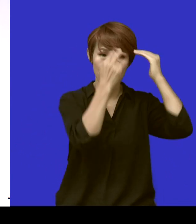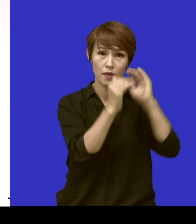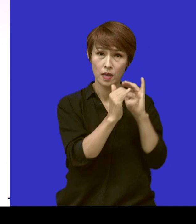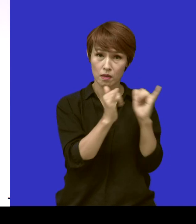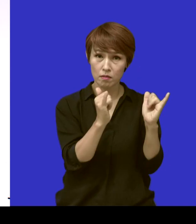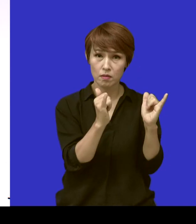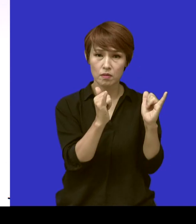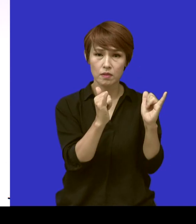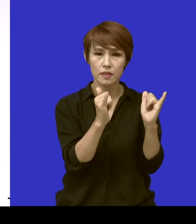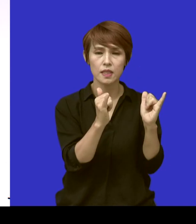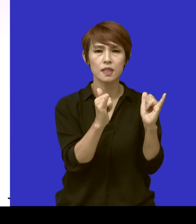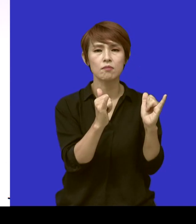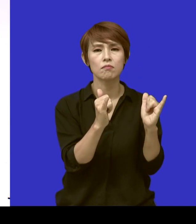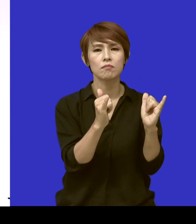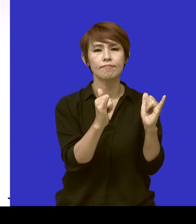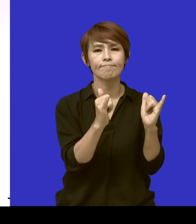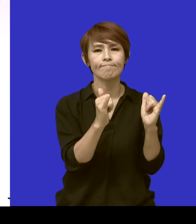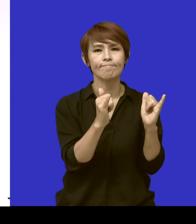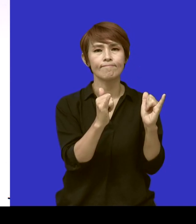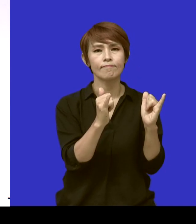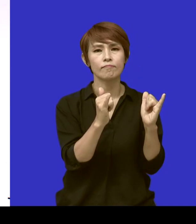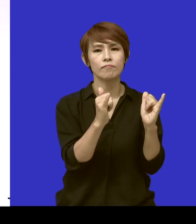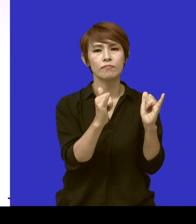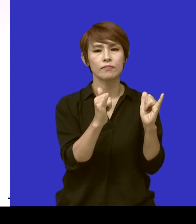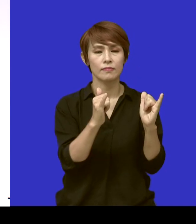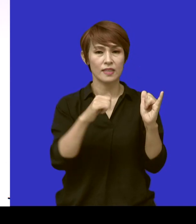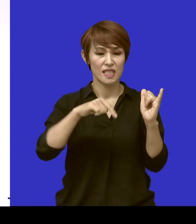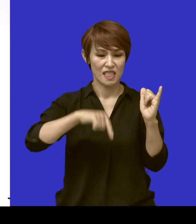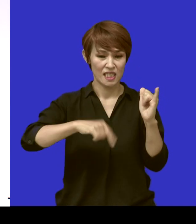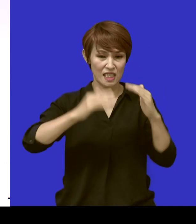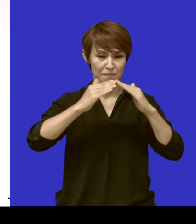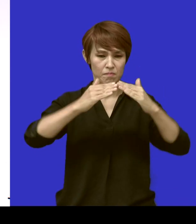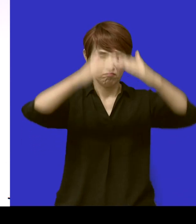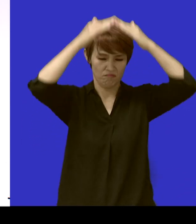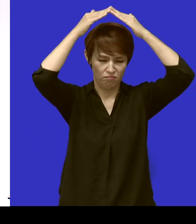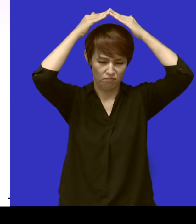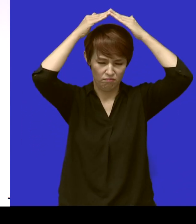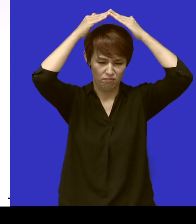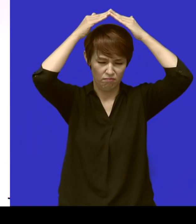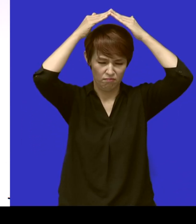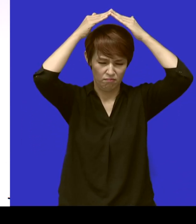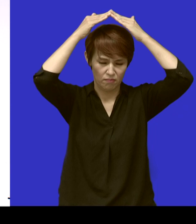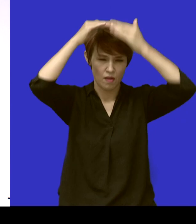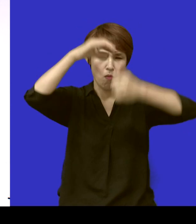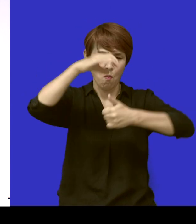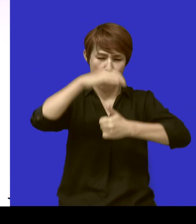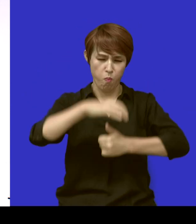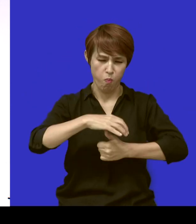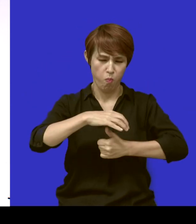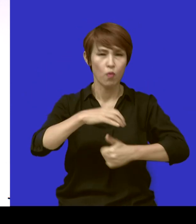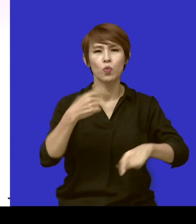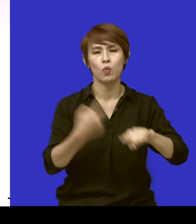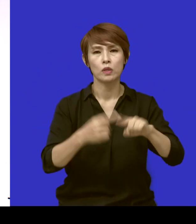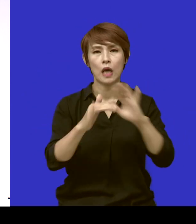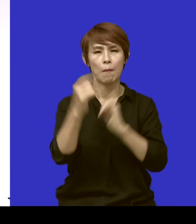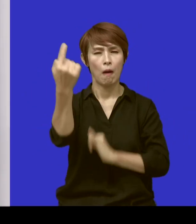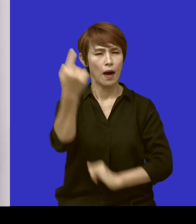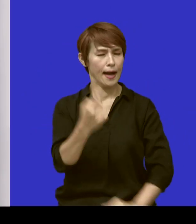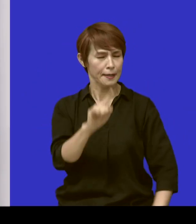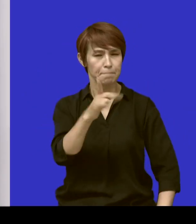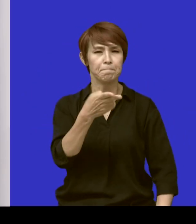농맹인들은 지금도 자기 집에서 감옥과 같이 아무도 찾아와 주는 사람